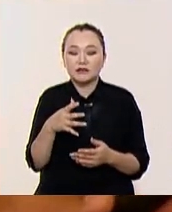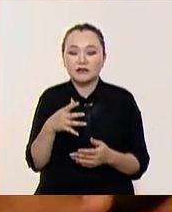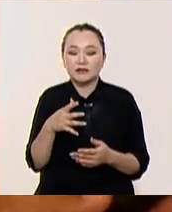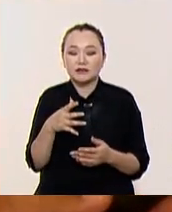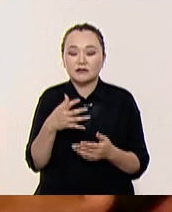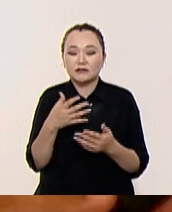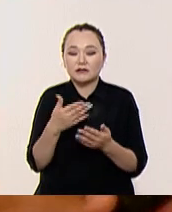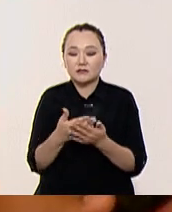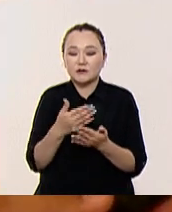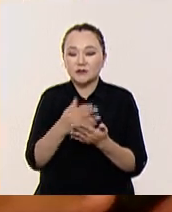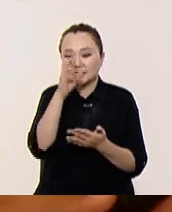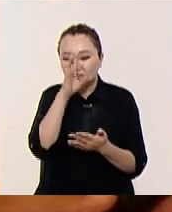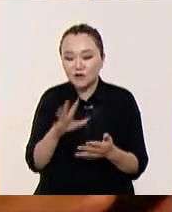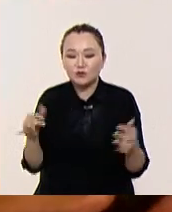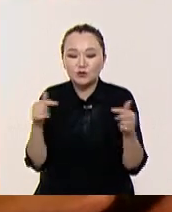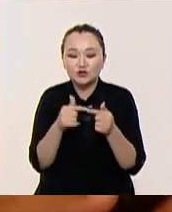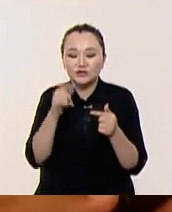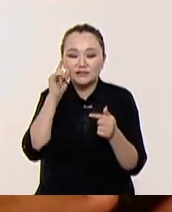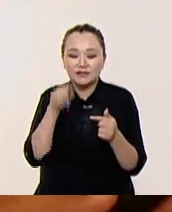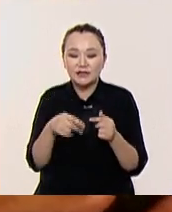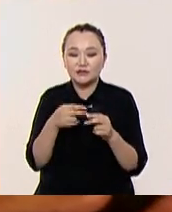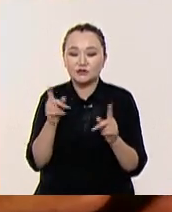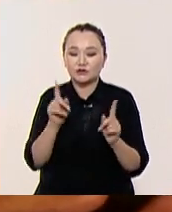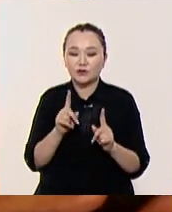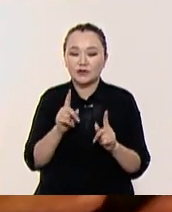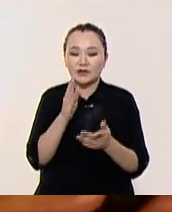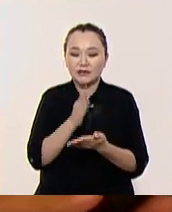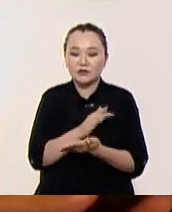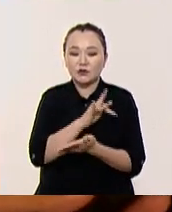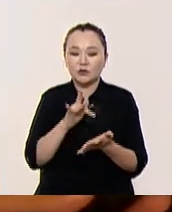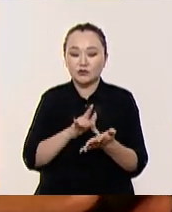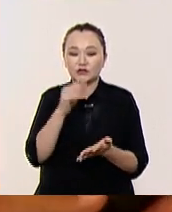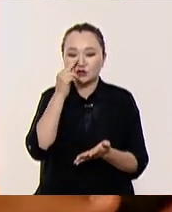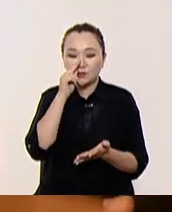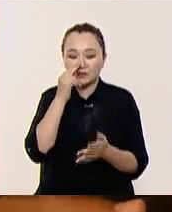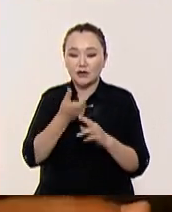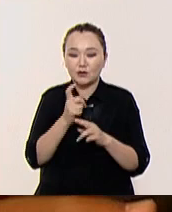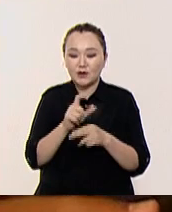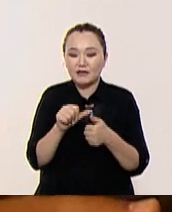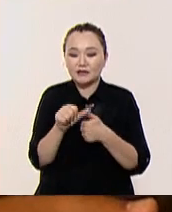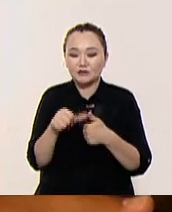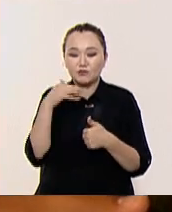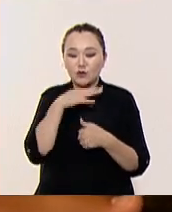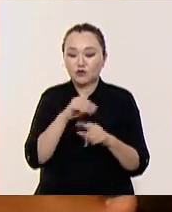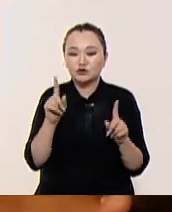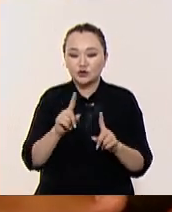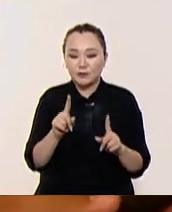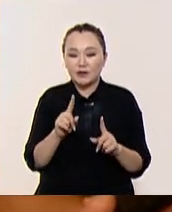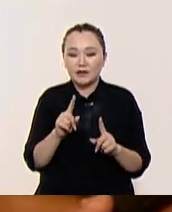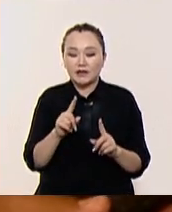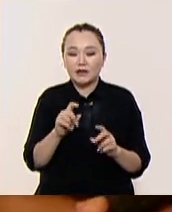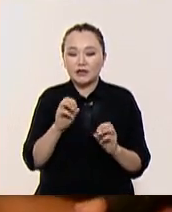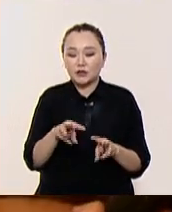определенную страну ну точно знают что есть такой город шымкент который отличается много чем и